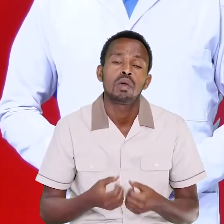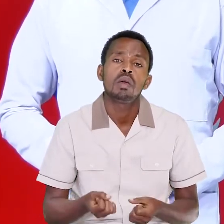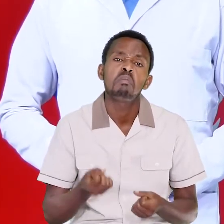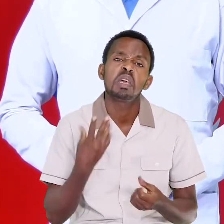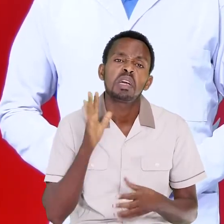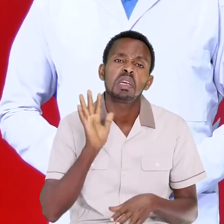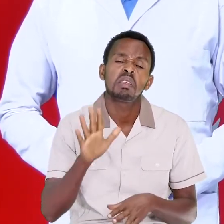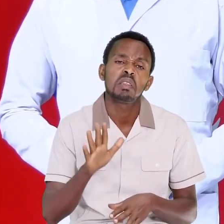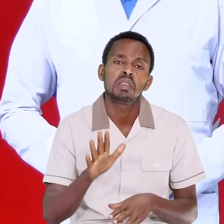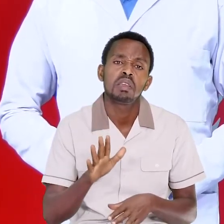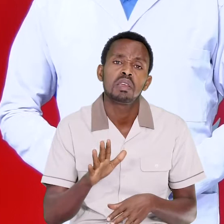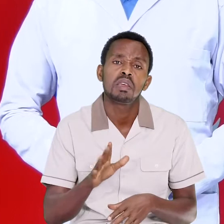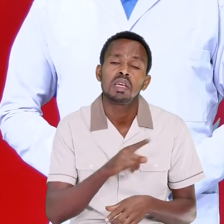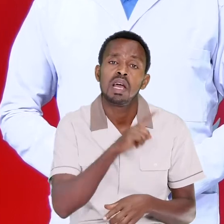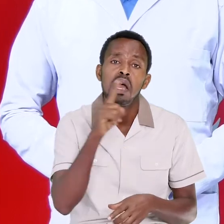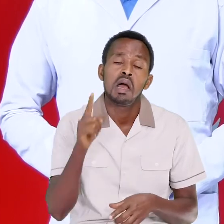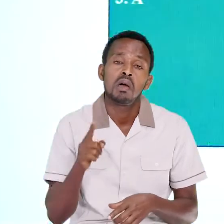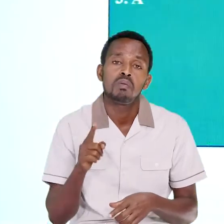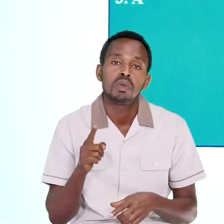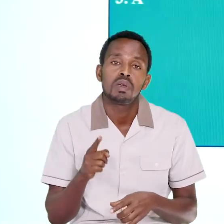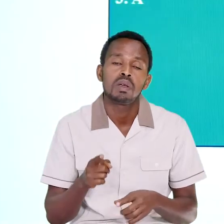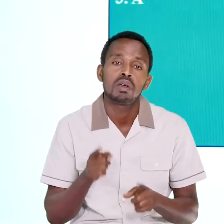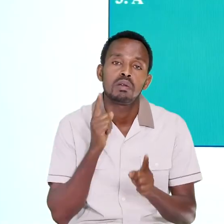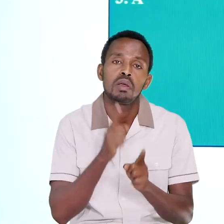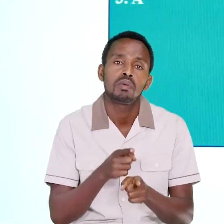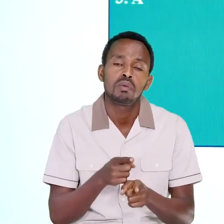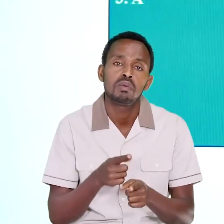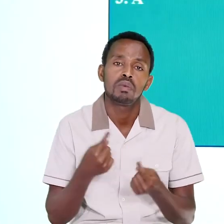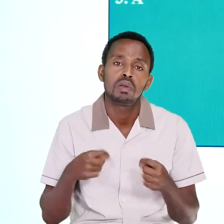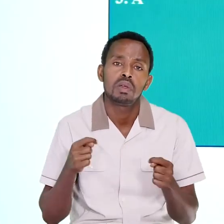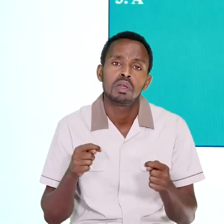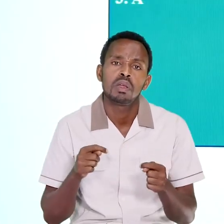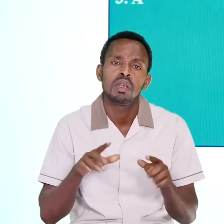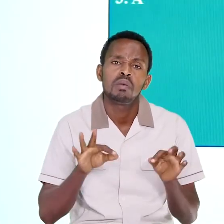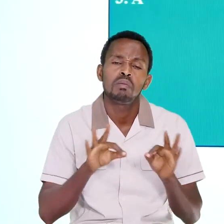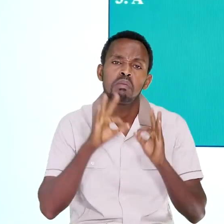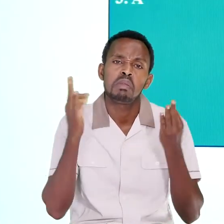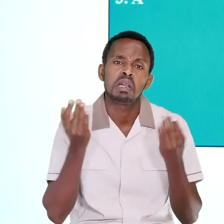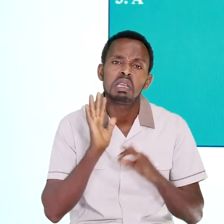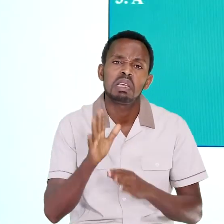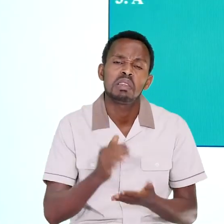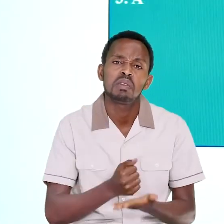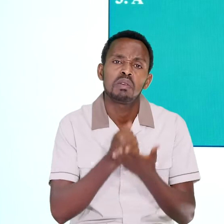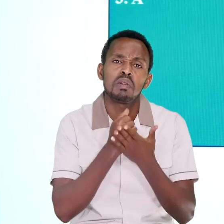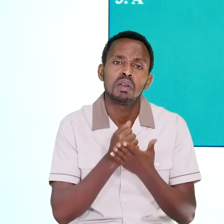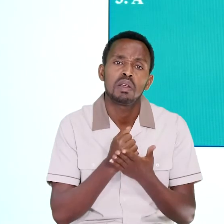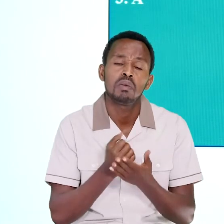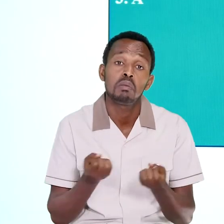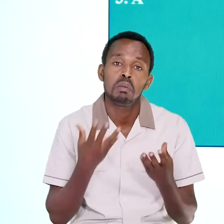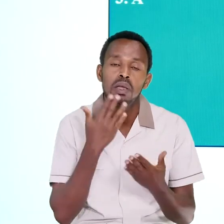keessantu gaaffii kana deebisuuf yaale? Maatiin keessanoo isin deeggiraniiru? Baay'ee